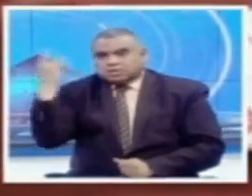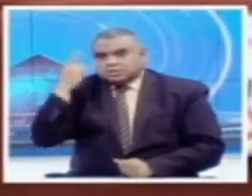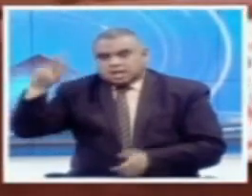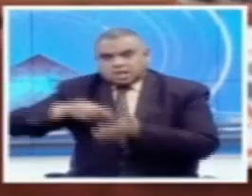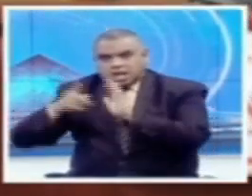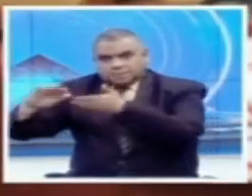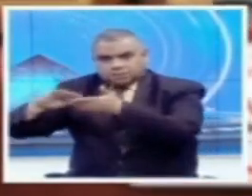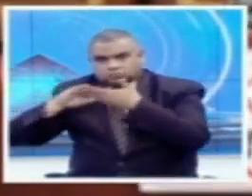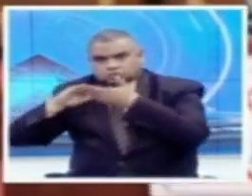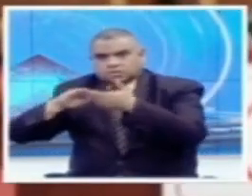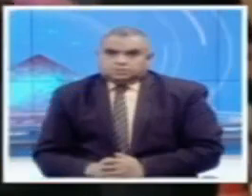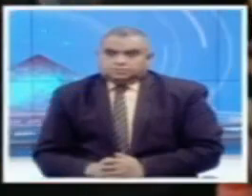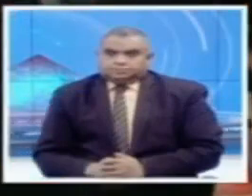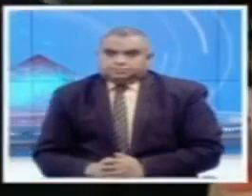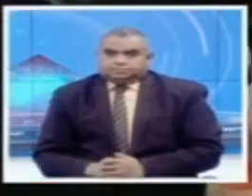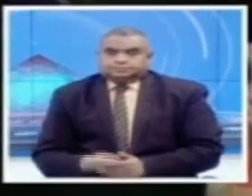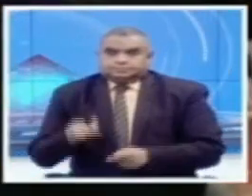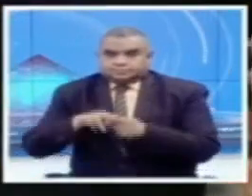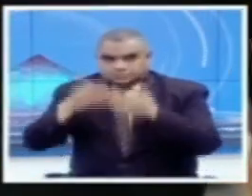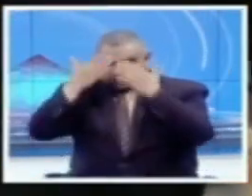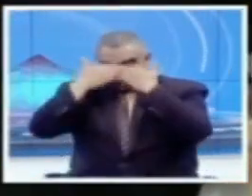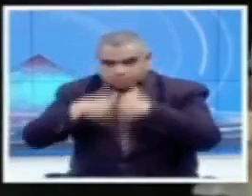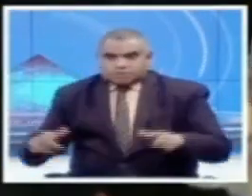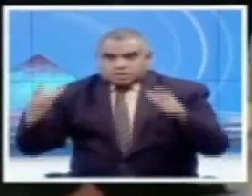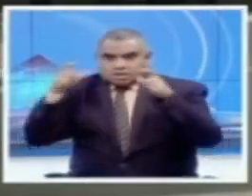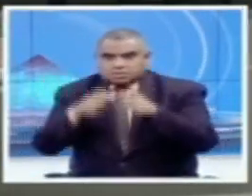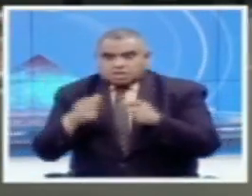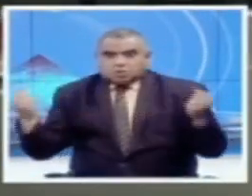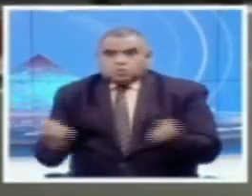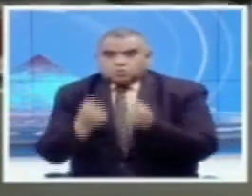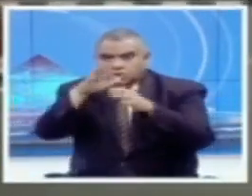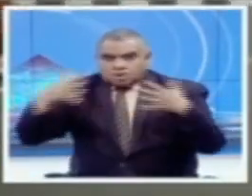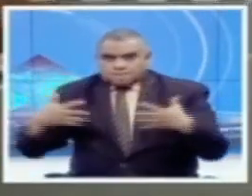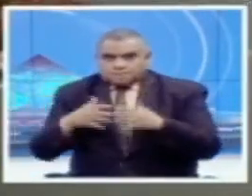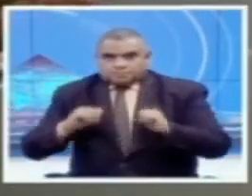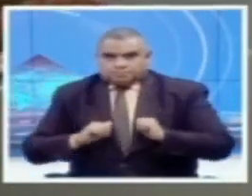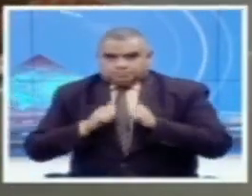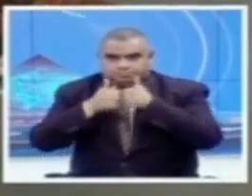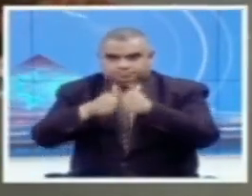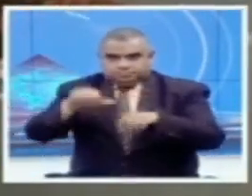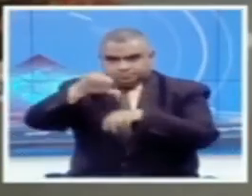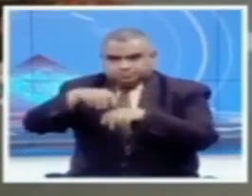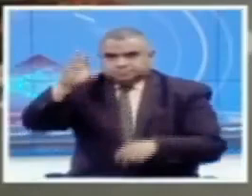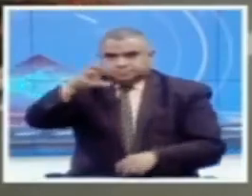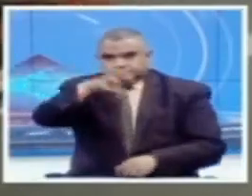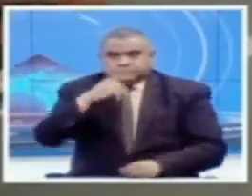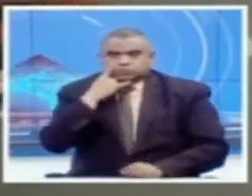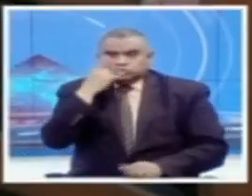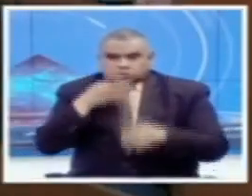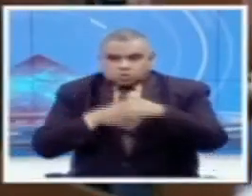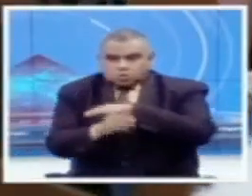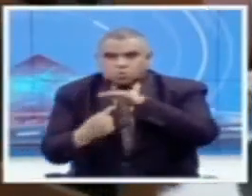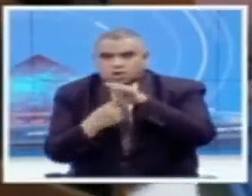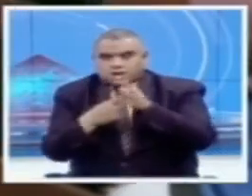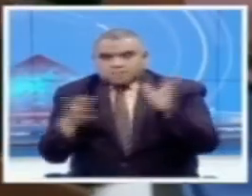اللي بتعملها عشان تعمل على زيادة الوعي. عقب انتهاء الدورات التدريبية قام المشاركون بزيارة لمرافق وكيانات أكاديمية الشرطة،